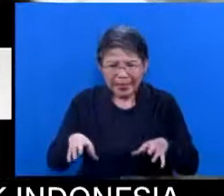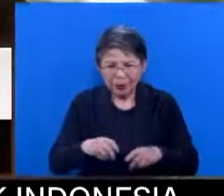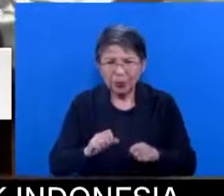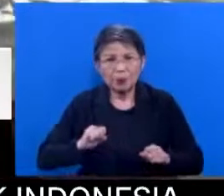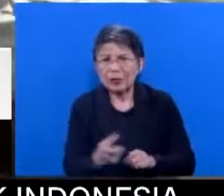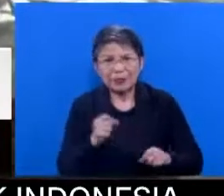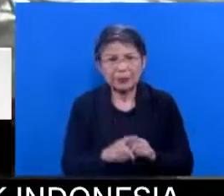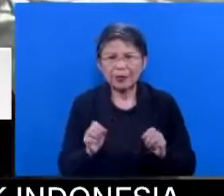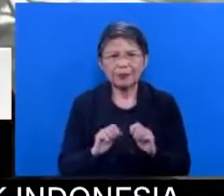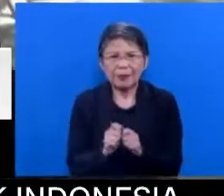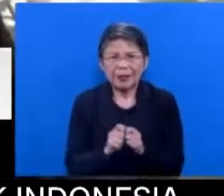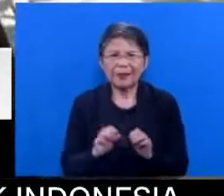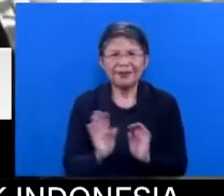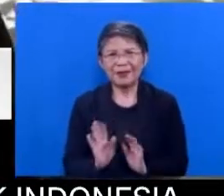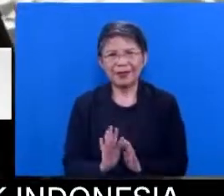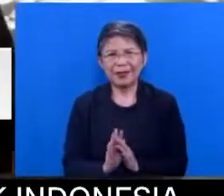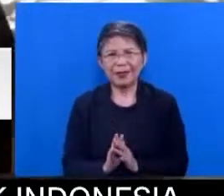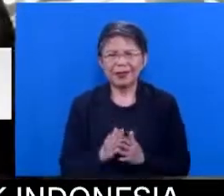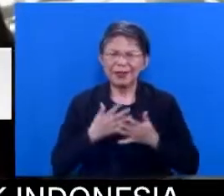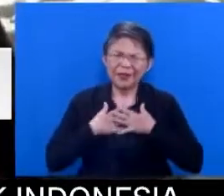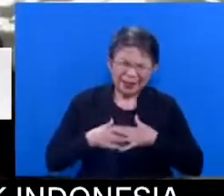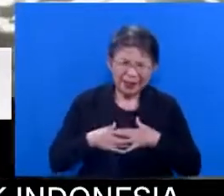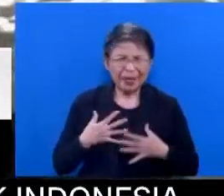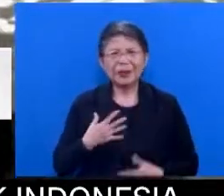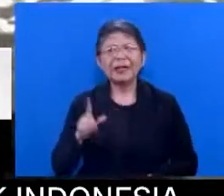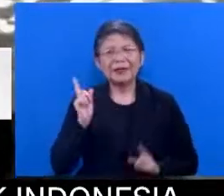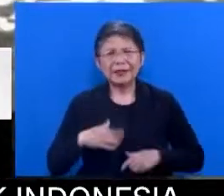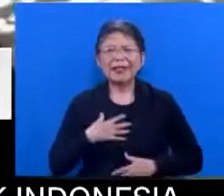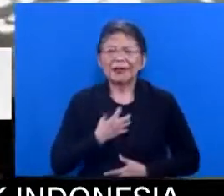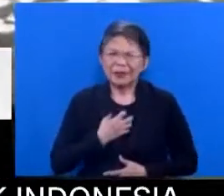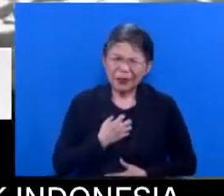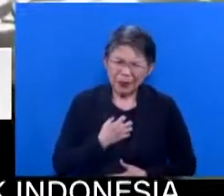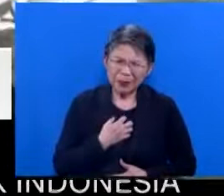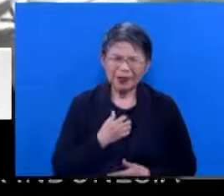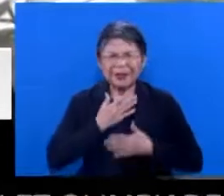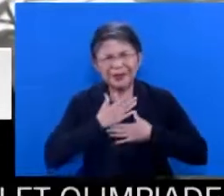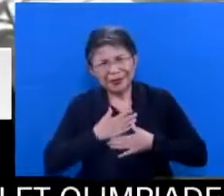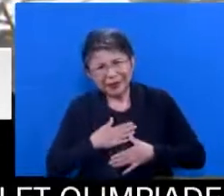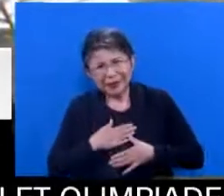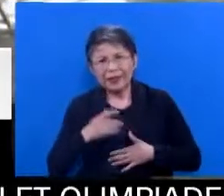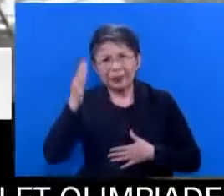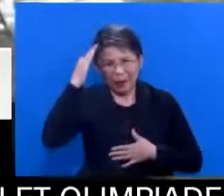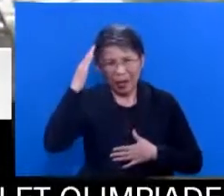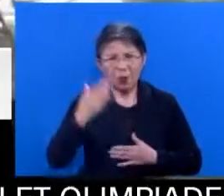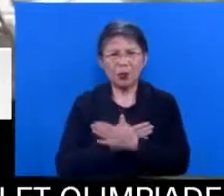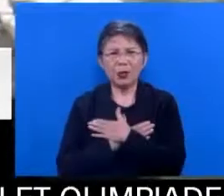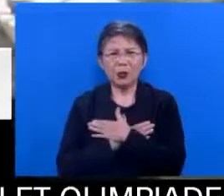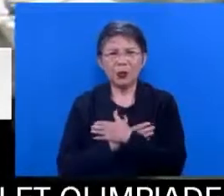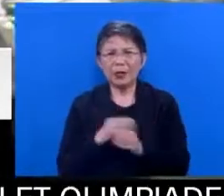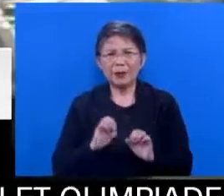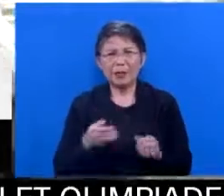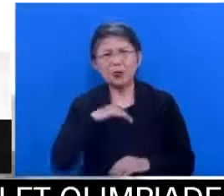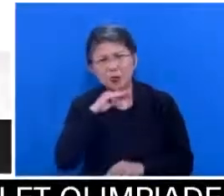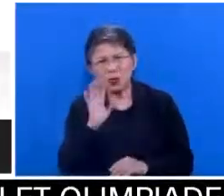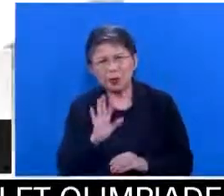ke pribadi-pribadi. Itu juga sangat mengkhawatirkan kami karena korban meninggal ketika isoman juga ternyata sebenarnya